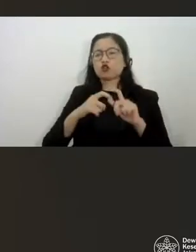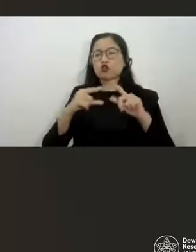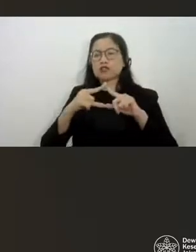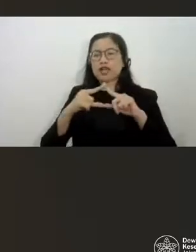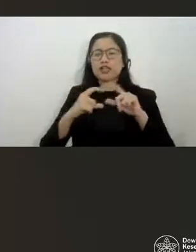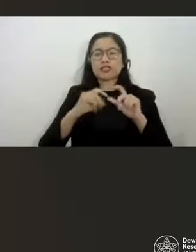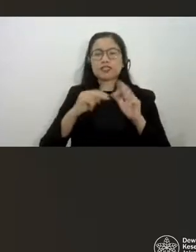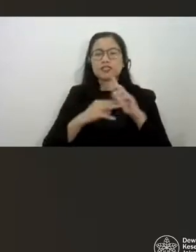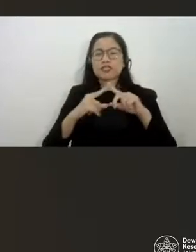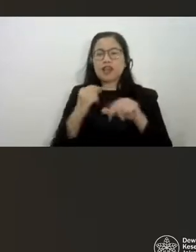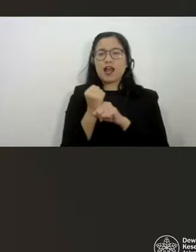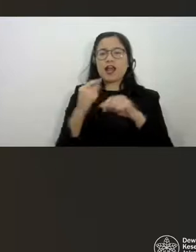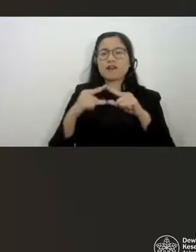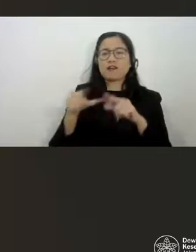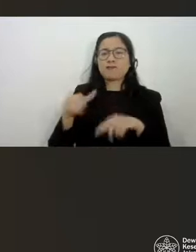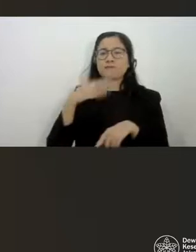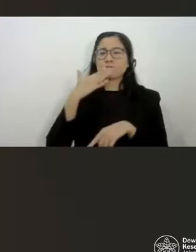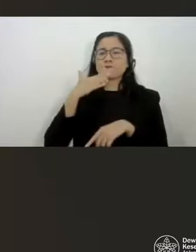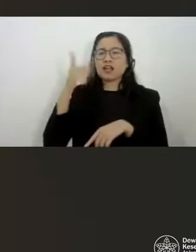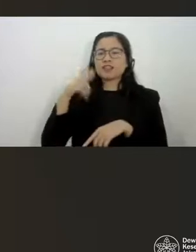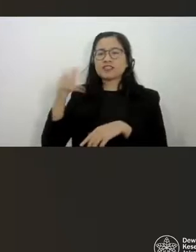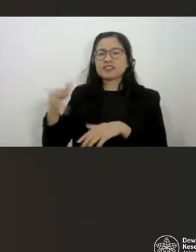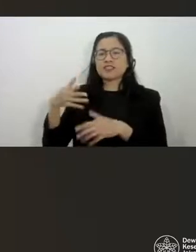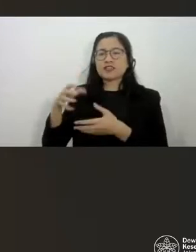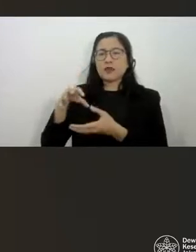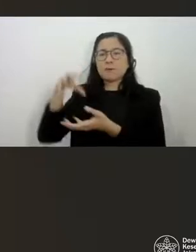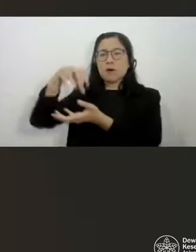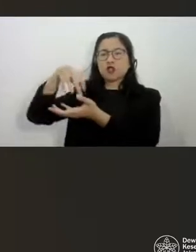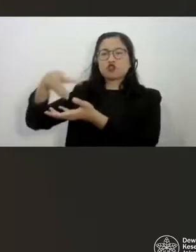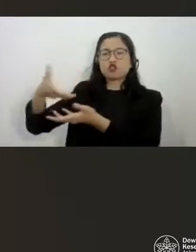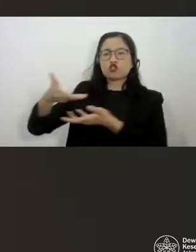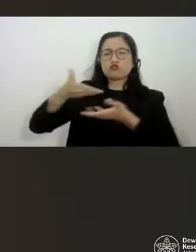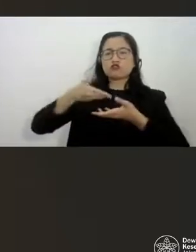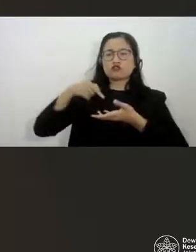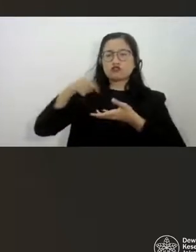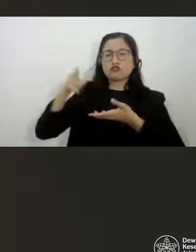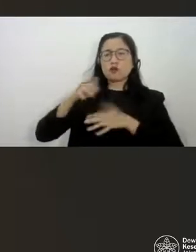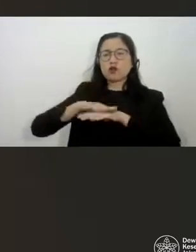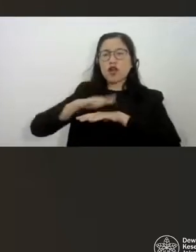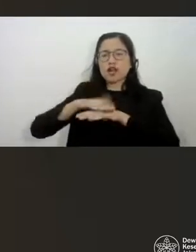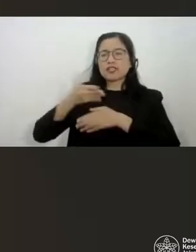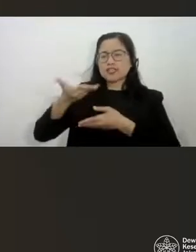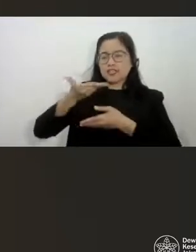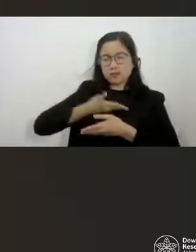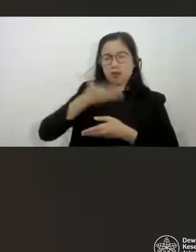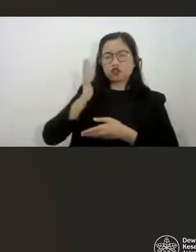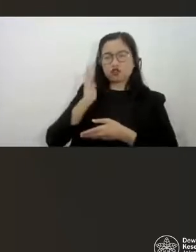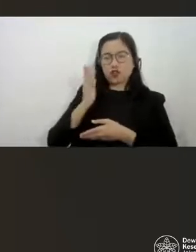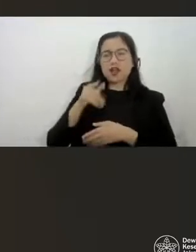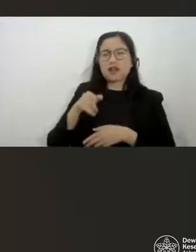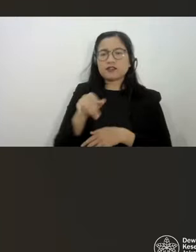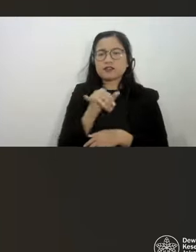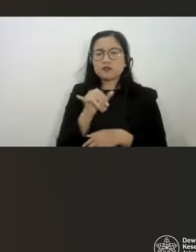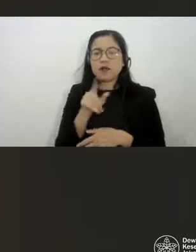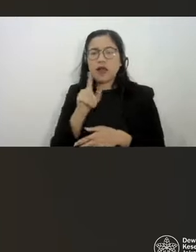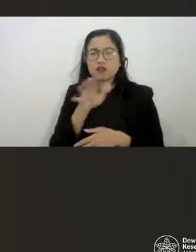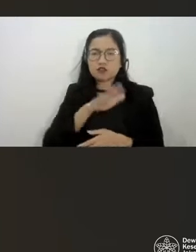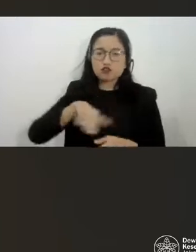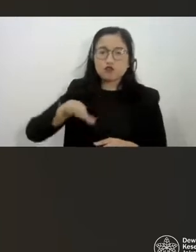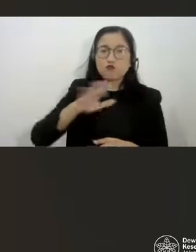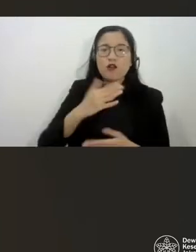untuk ikon patung kebudayaan yang luar biasa, saya telah menerimanya. Juga kepada